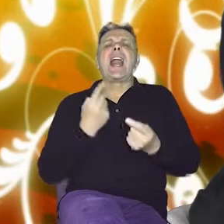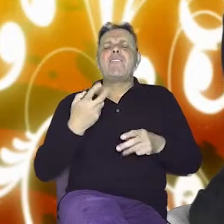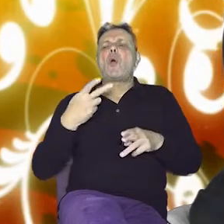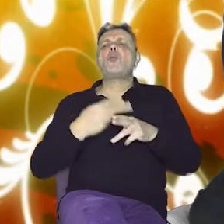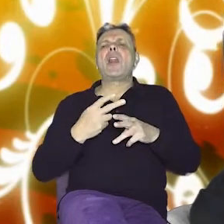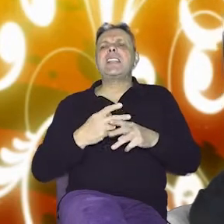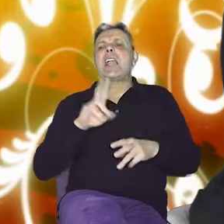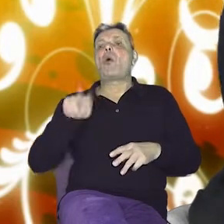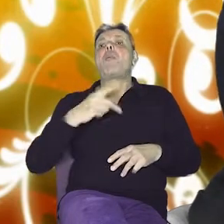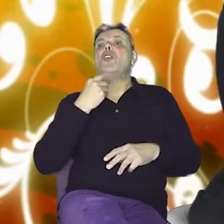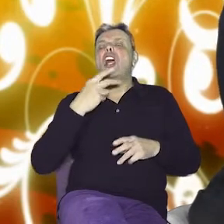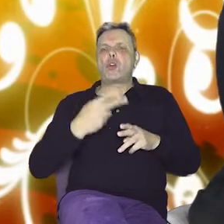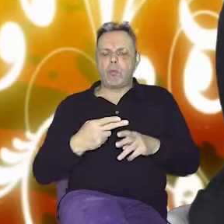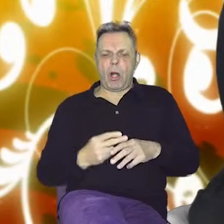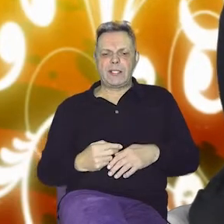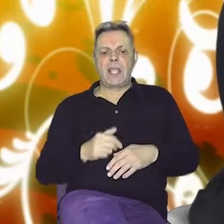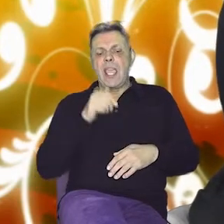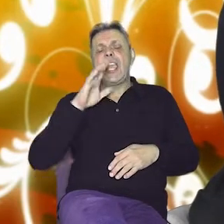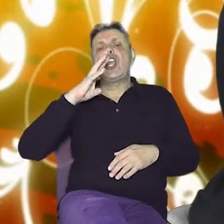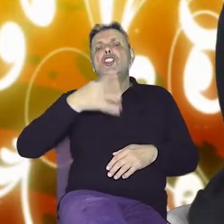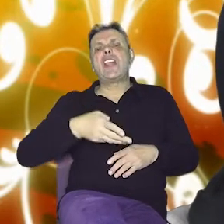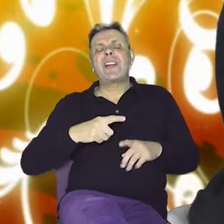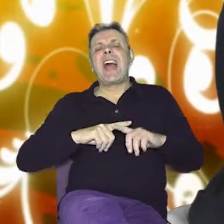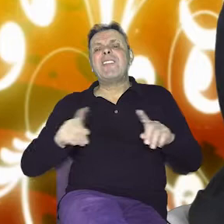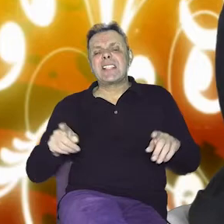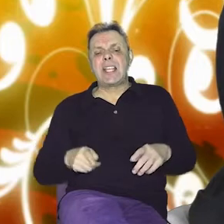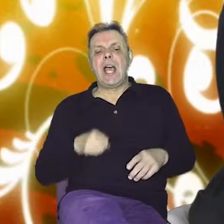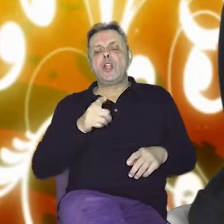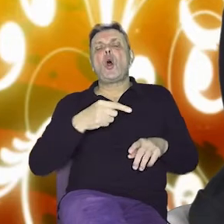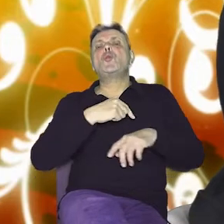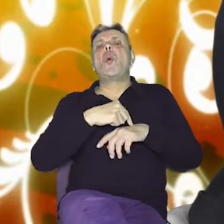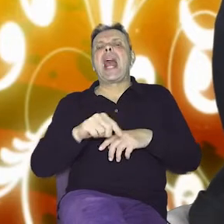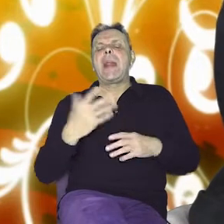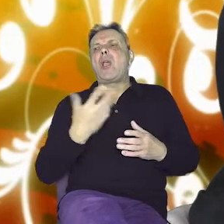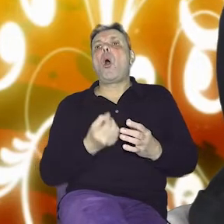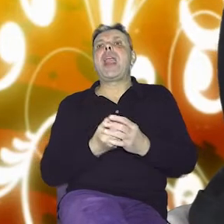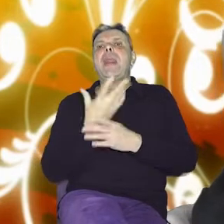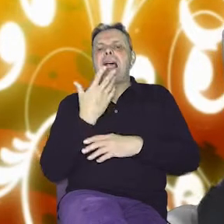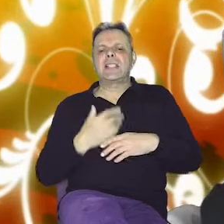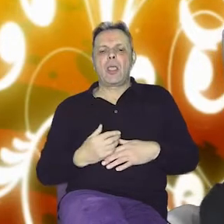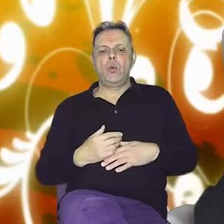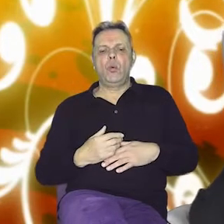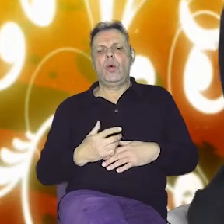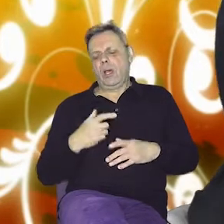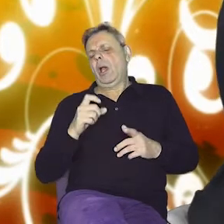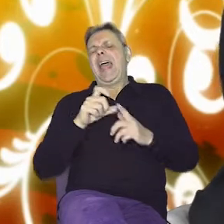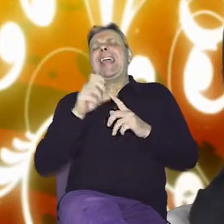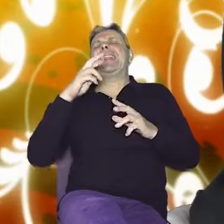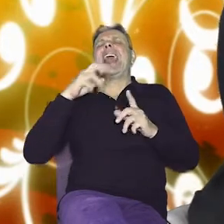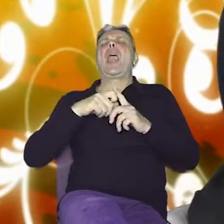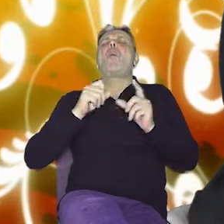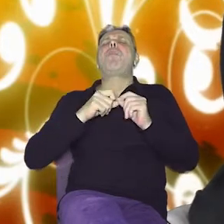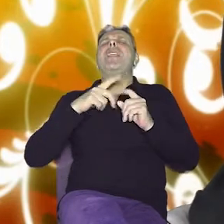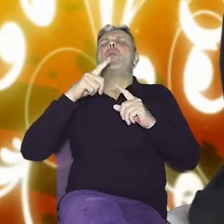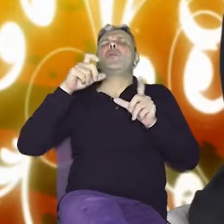kod bolesnika sa šećernom bolešću. Mm-hmm. I četvrta vrsta rana, to su rane koje nastaju, to su dekubitusi. Dakle,